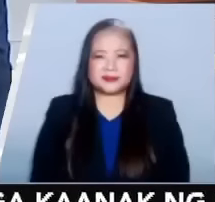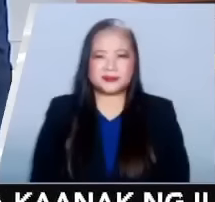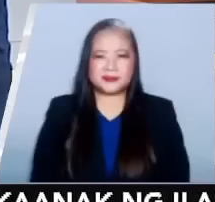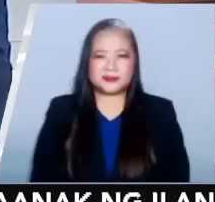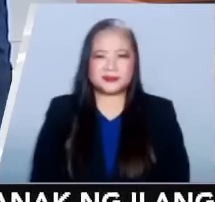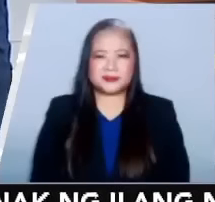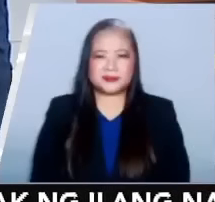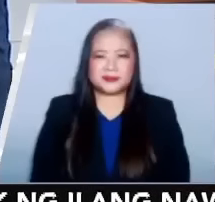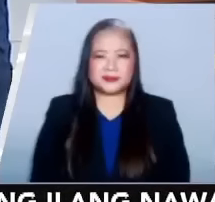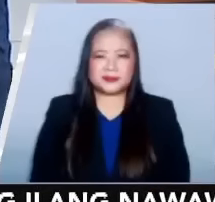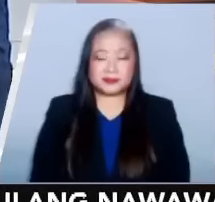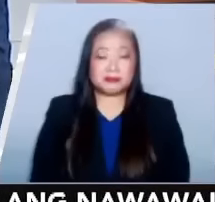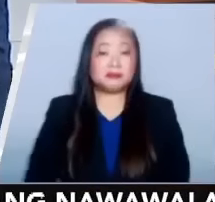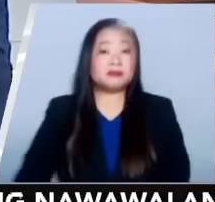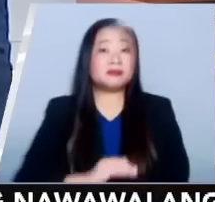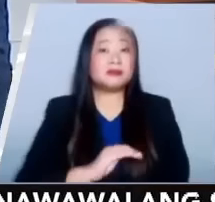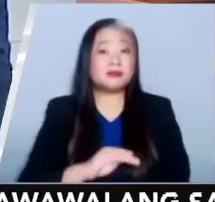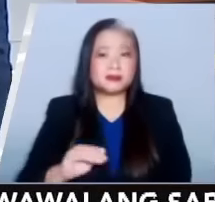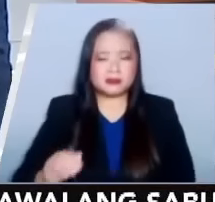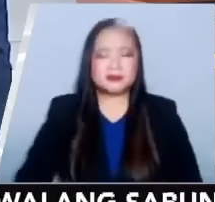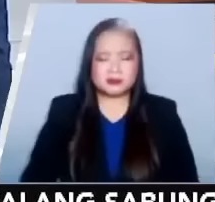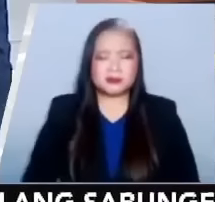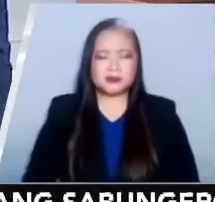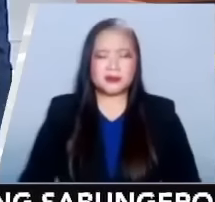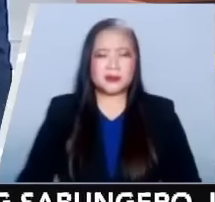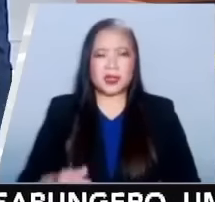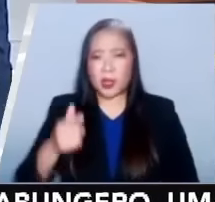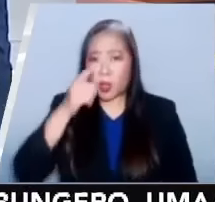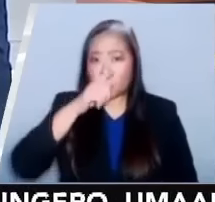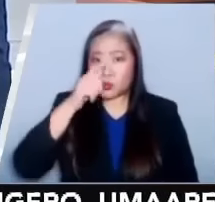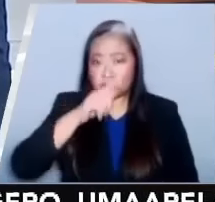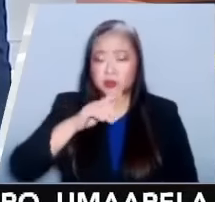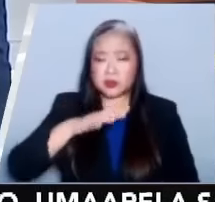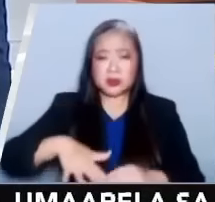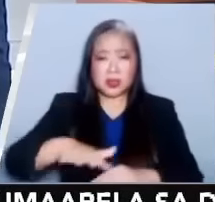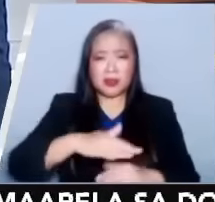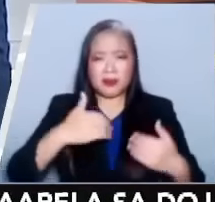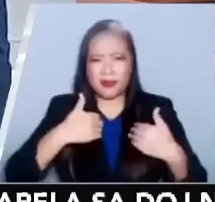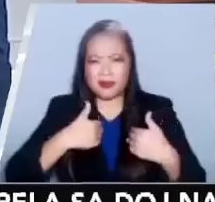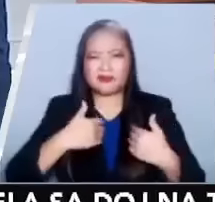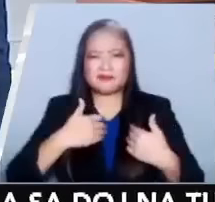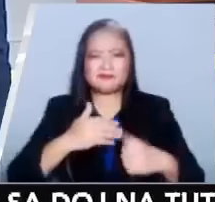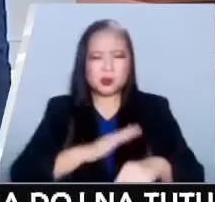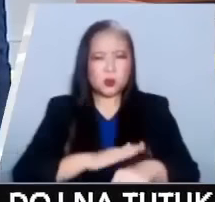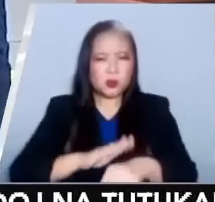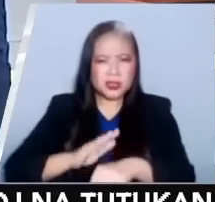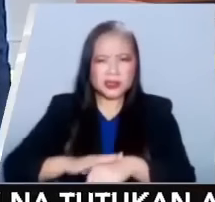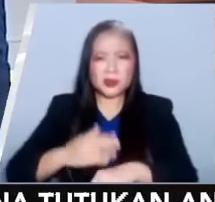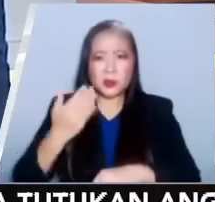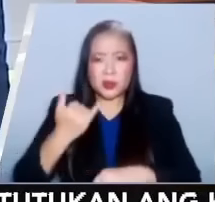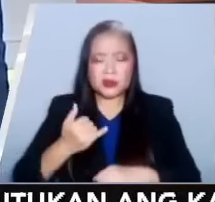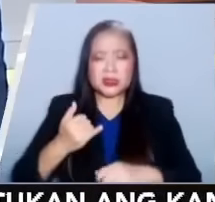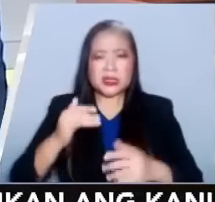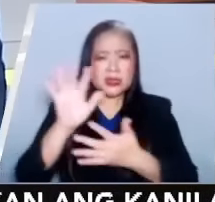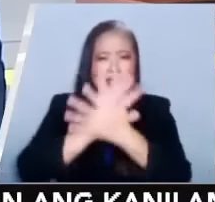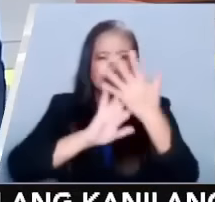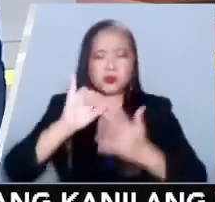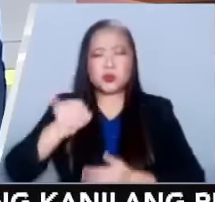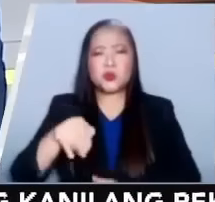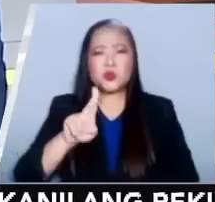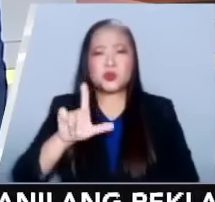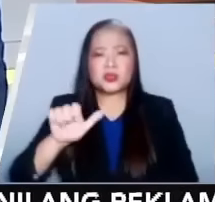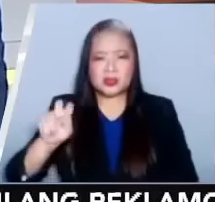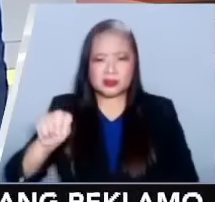Mga kapuso, ilang bahagi pa rin ng Luzon ang isinalalim sa babala dahil sa Bagyong Julian. Ayon sa PAGASA, nakataas po ngayon